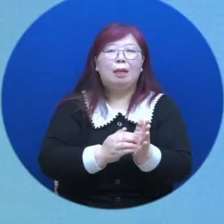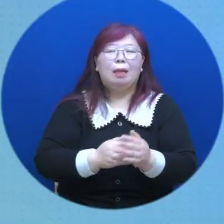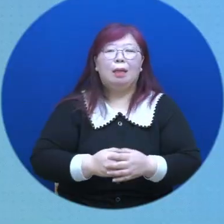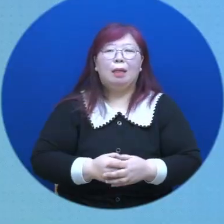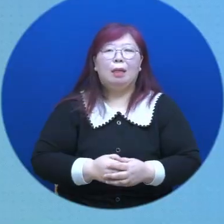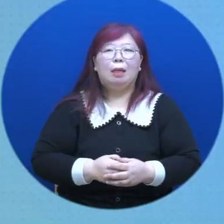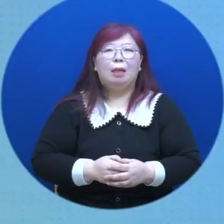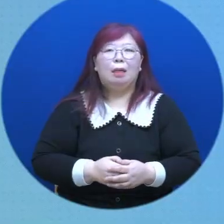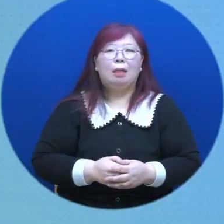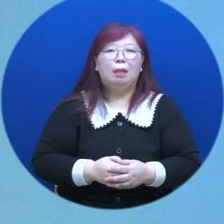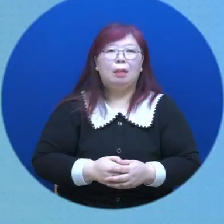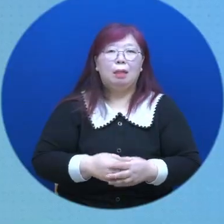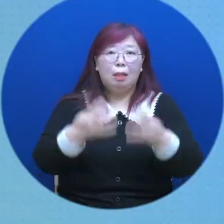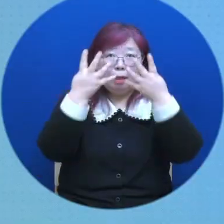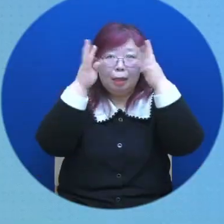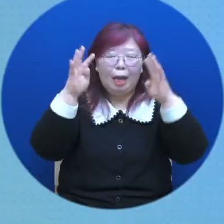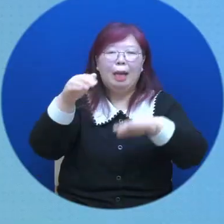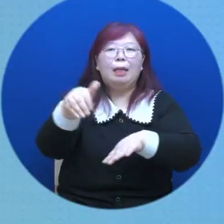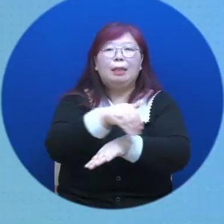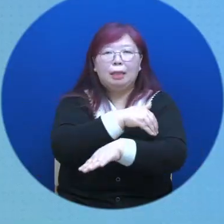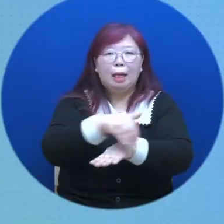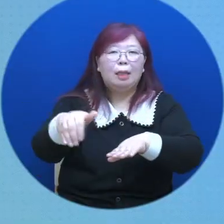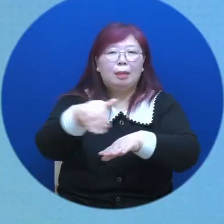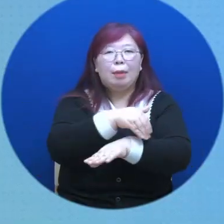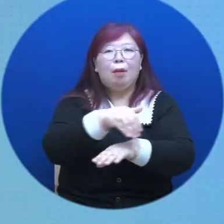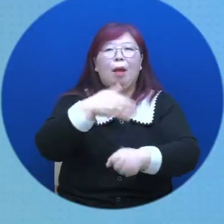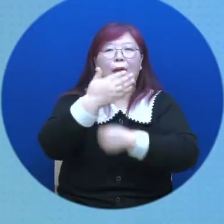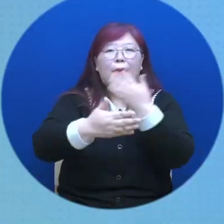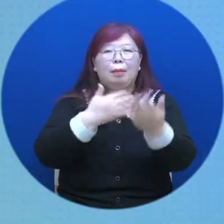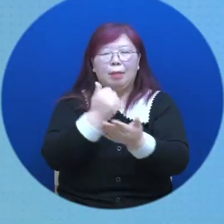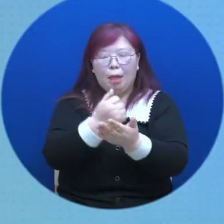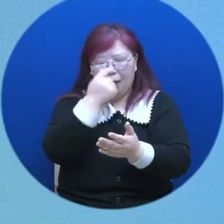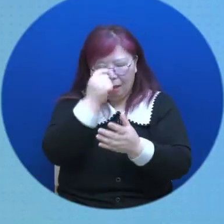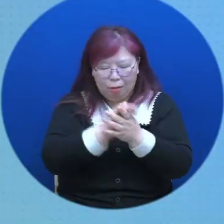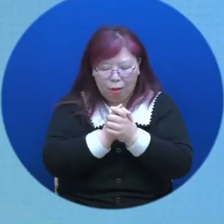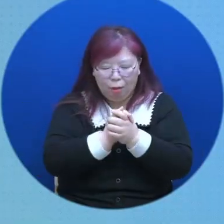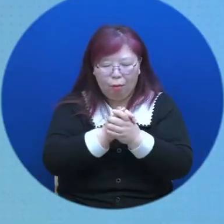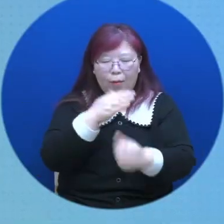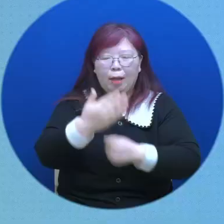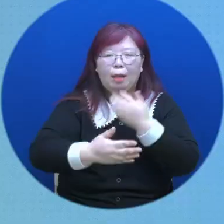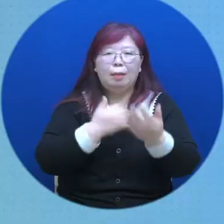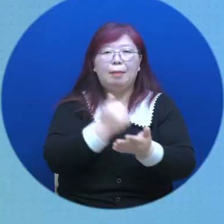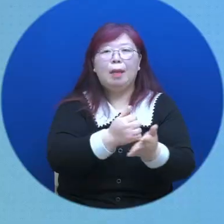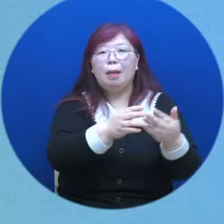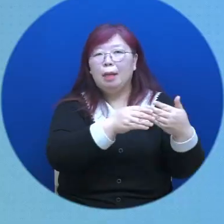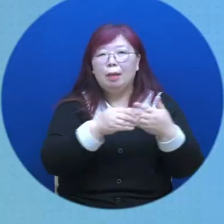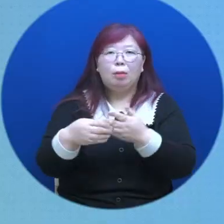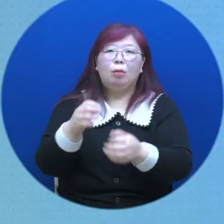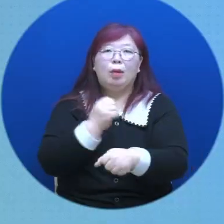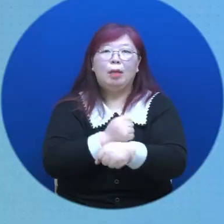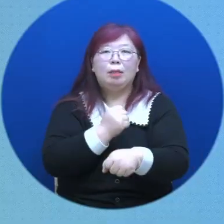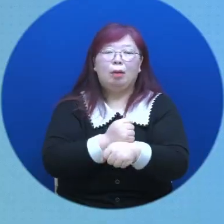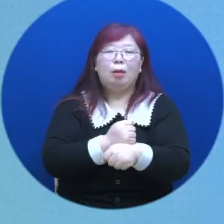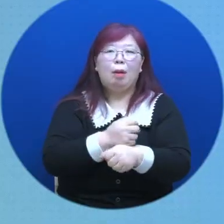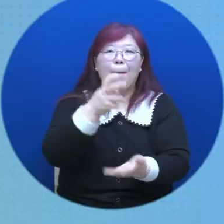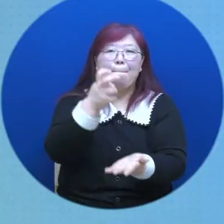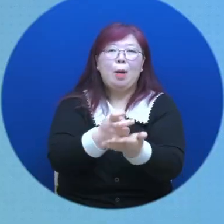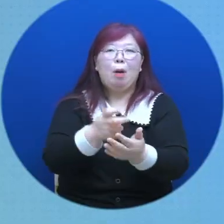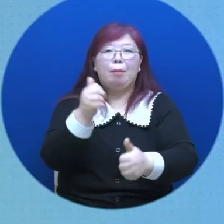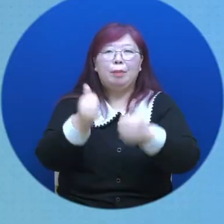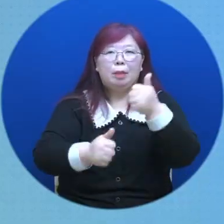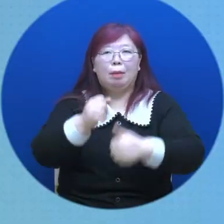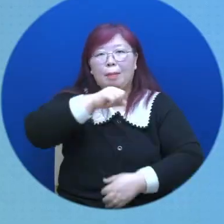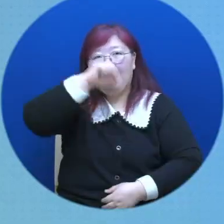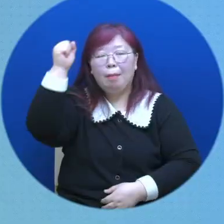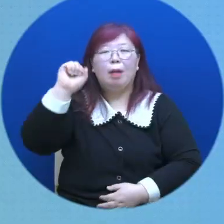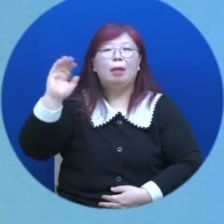그리고 학교를 다니면서 하나님께 기도하고 하나님 인도받고 사법고시 합격이 됩니다.